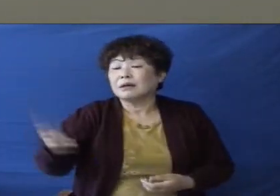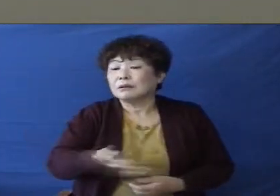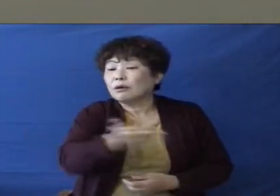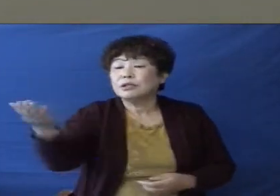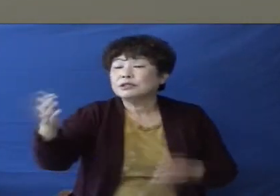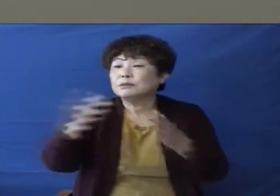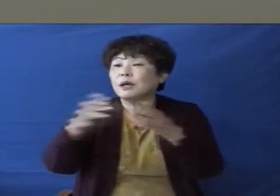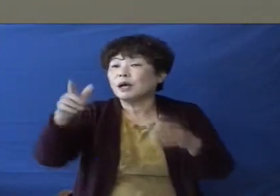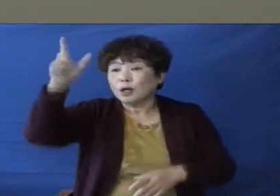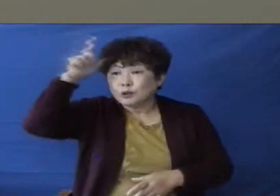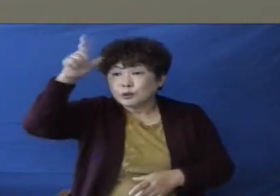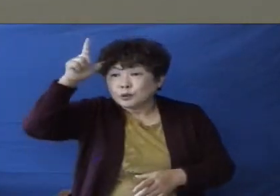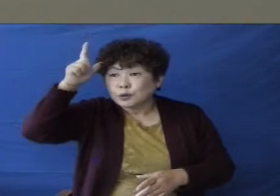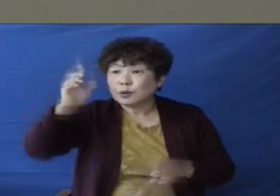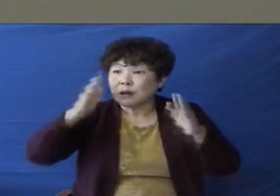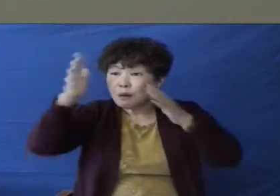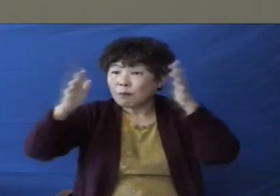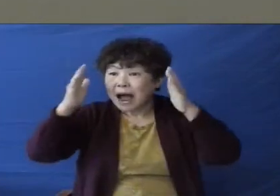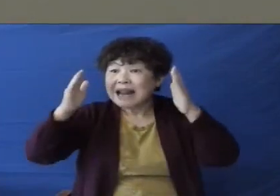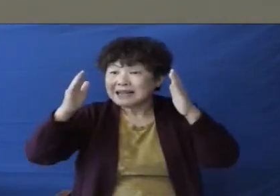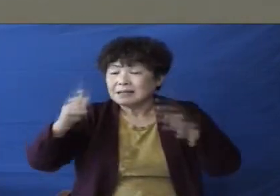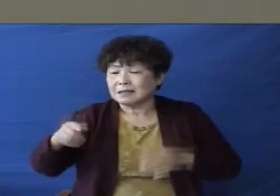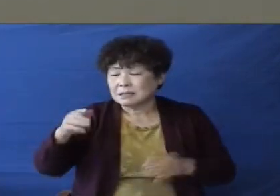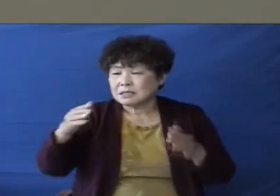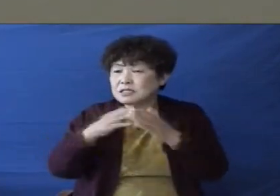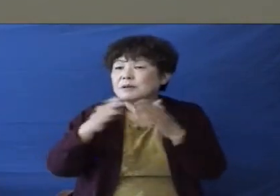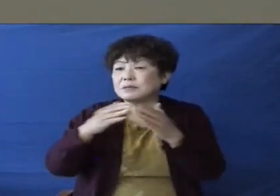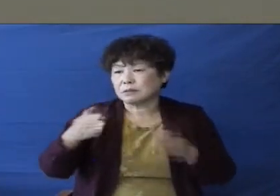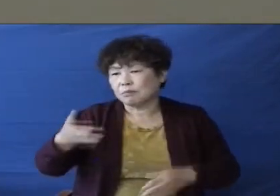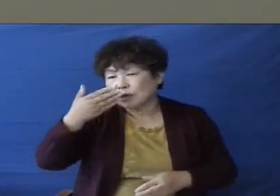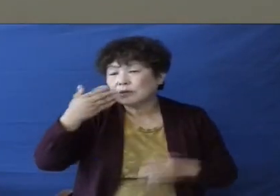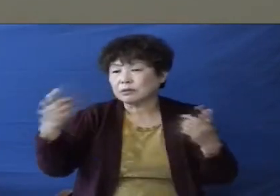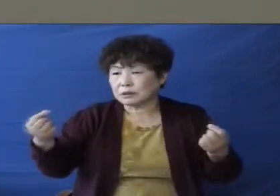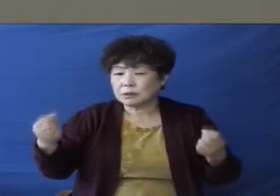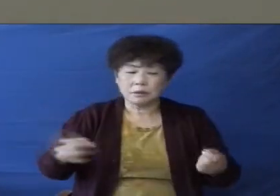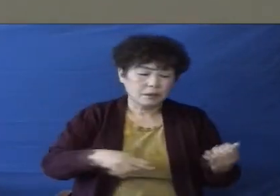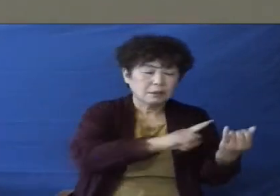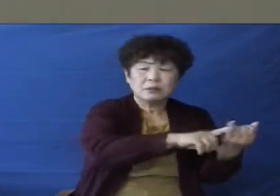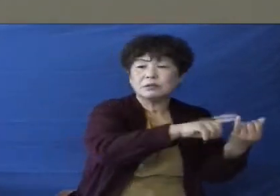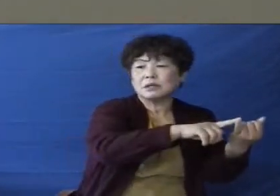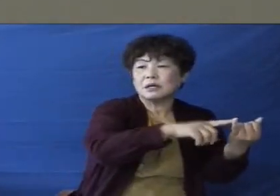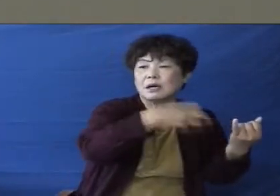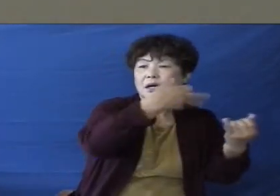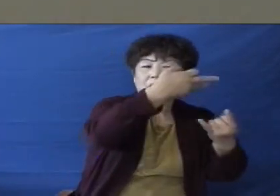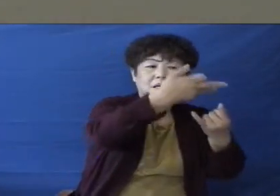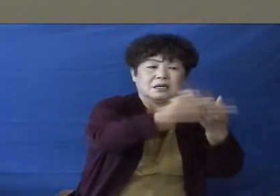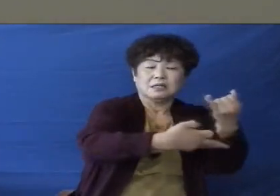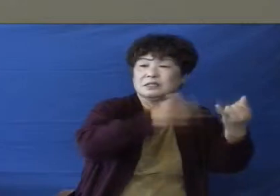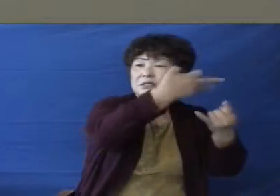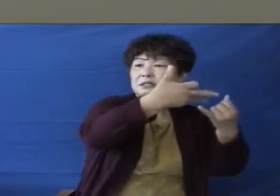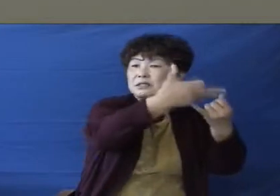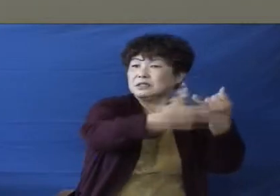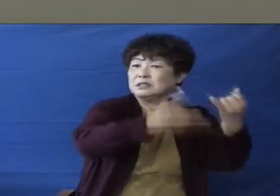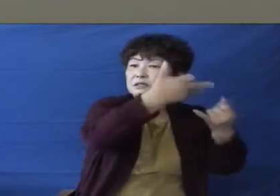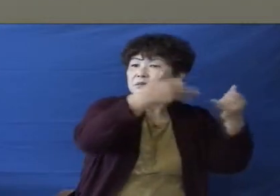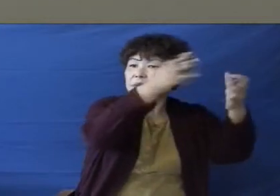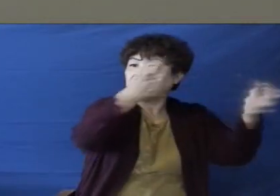없는 거냐 불쌍하게 여겨 서 은혜를 베풀어 주기를 어디 원하면